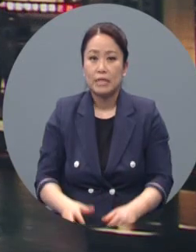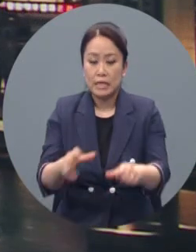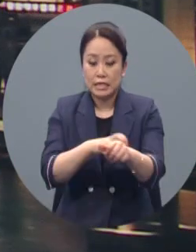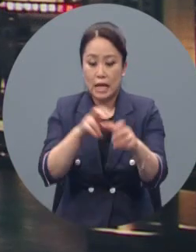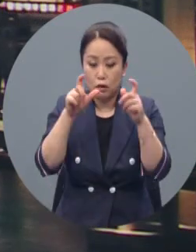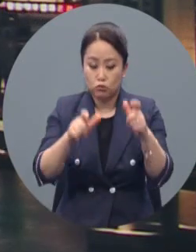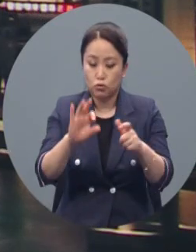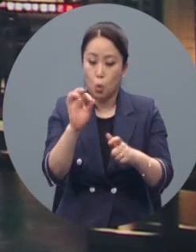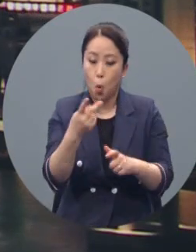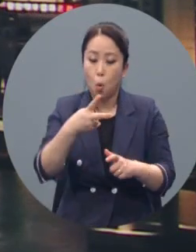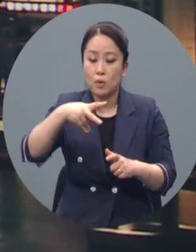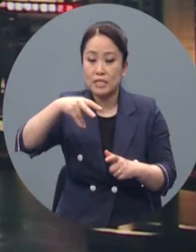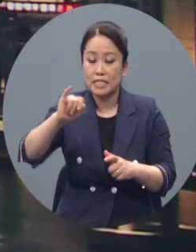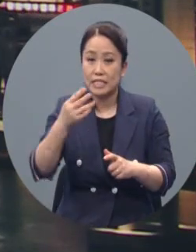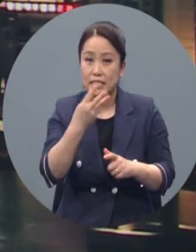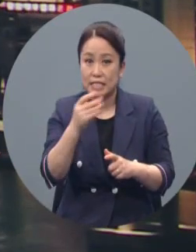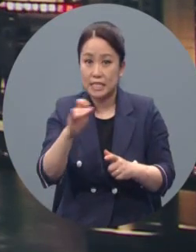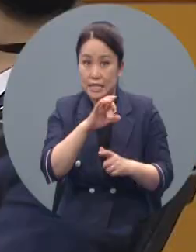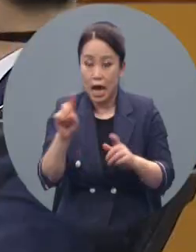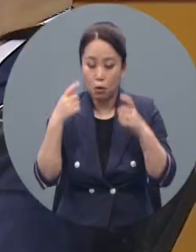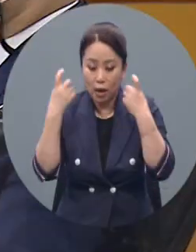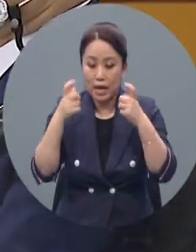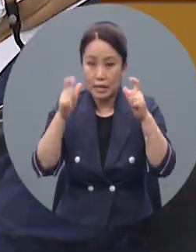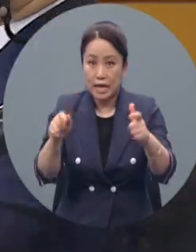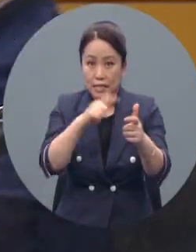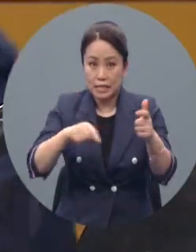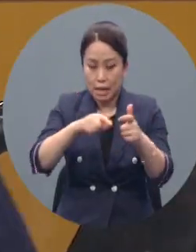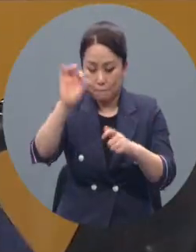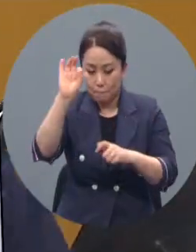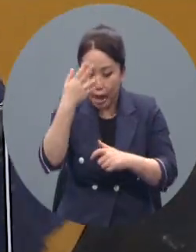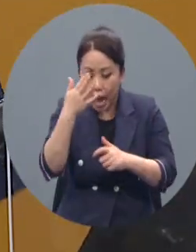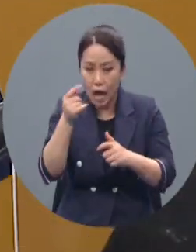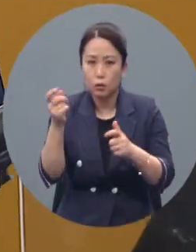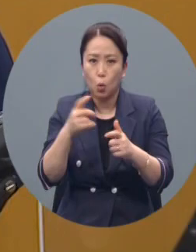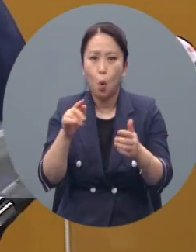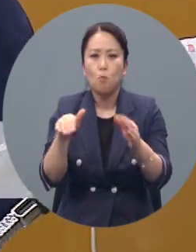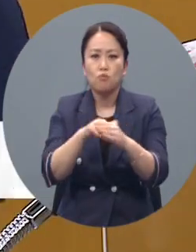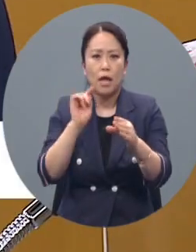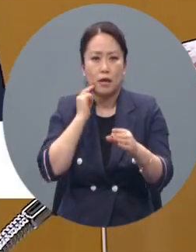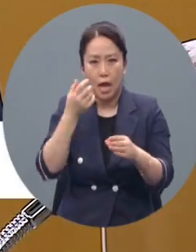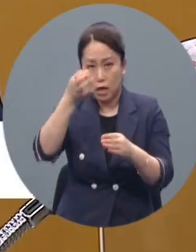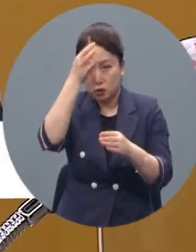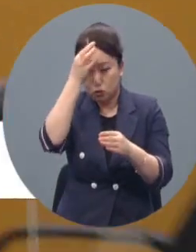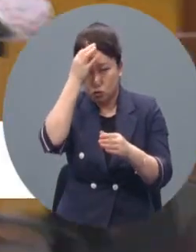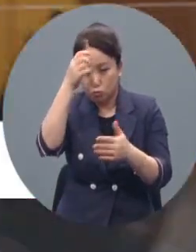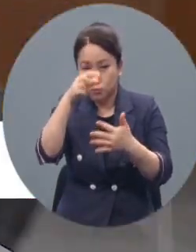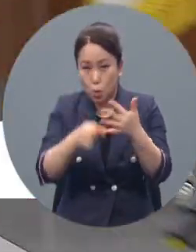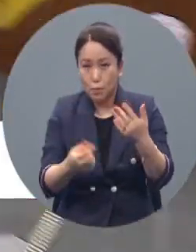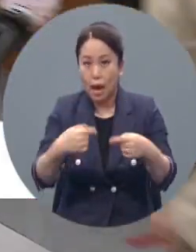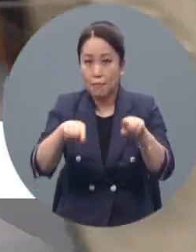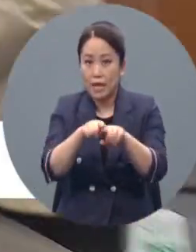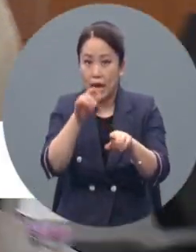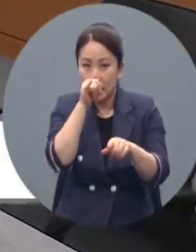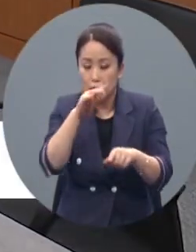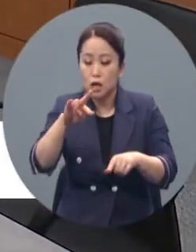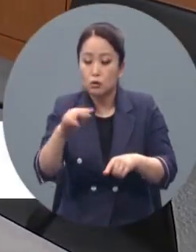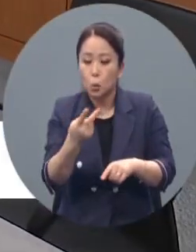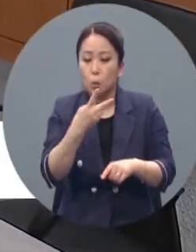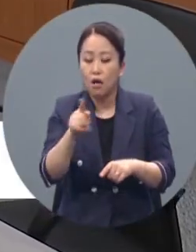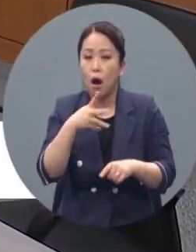기장군 오시리아 관광단지에 첨단 기술과 문화예술 콘텐츠가 공존하는 소더비 부산 유치가